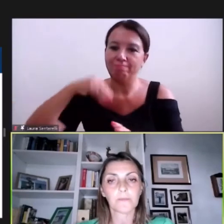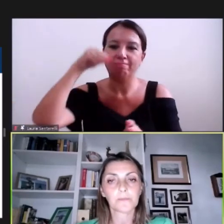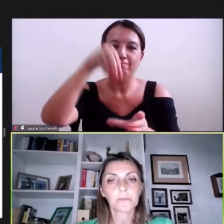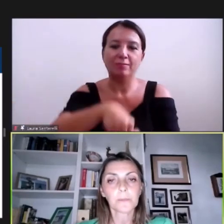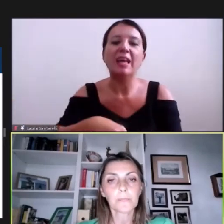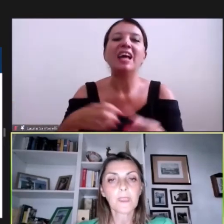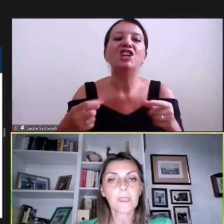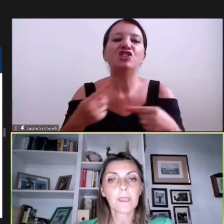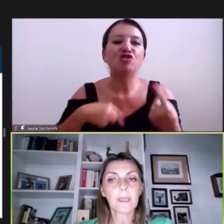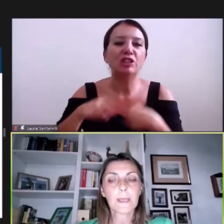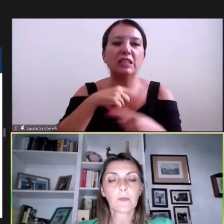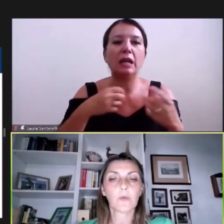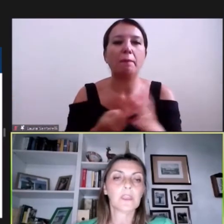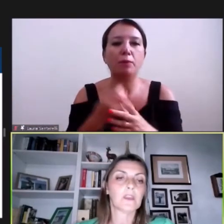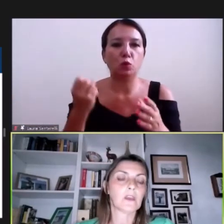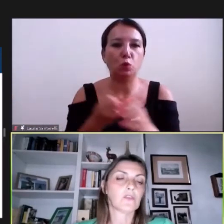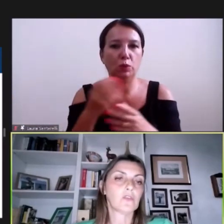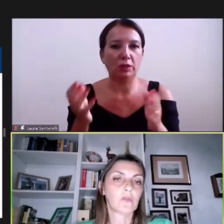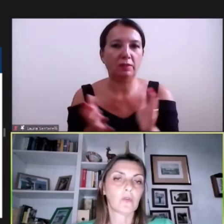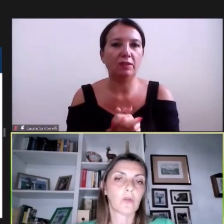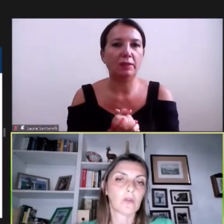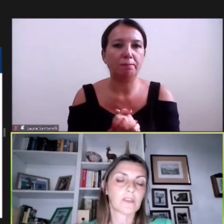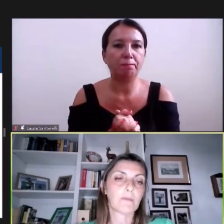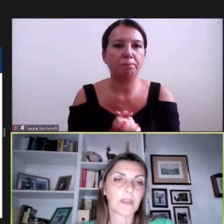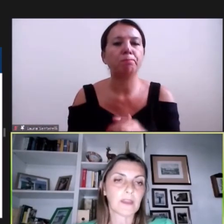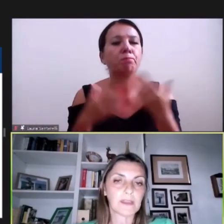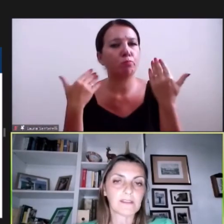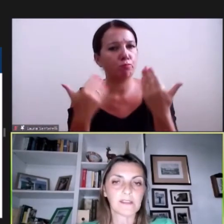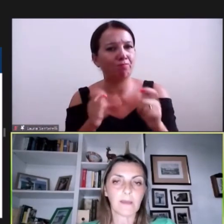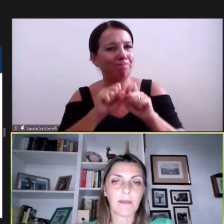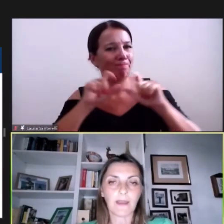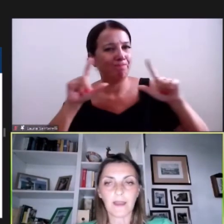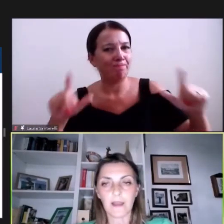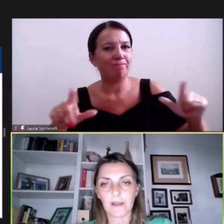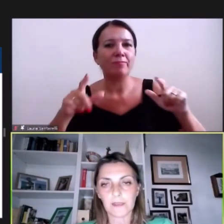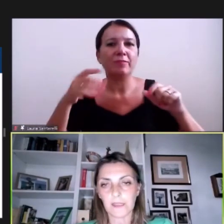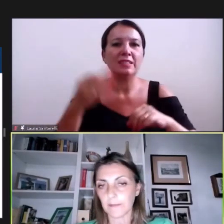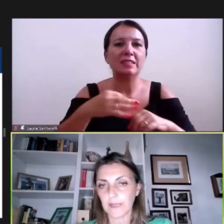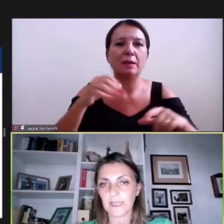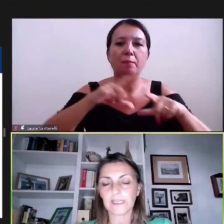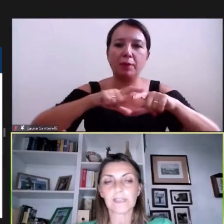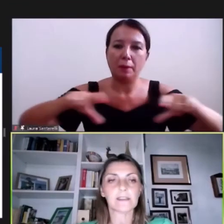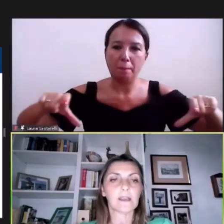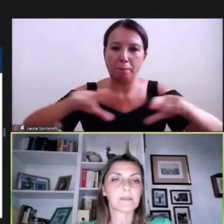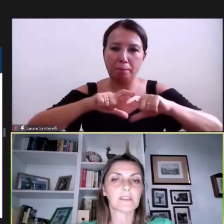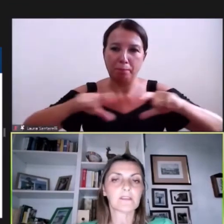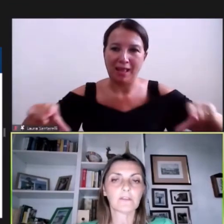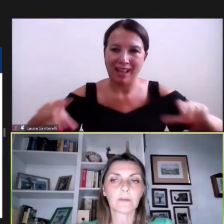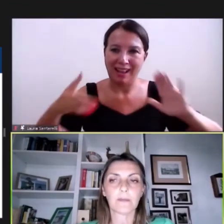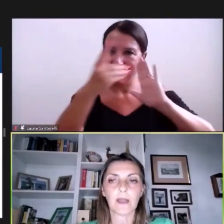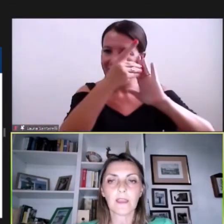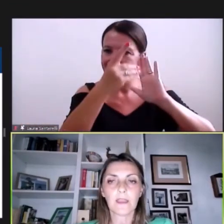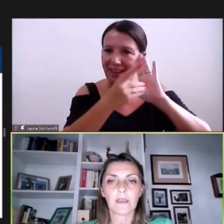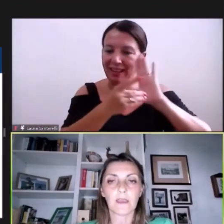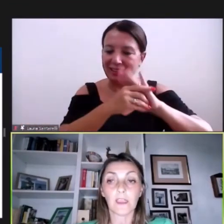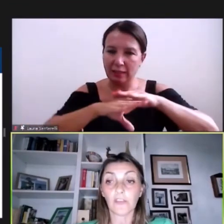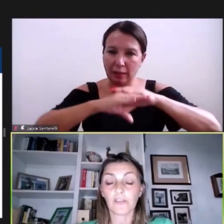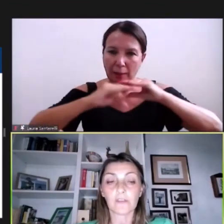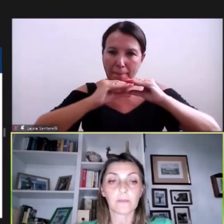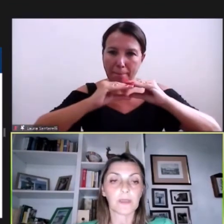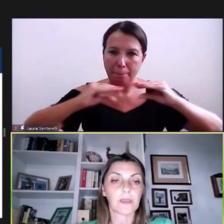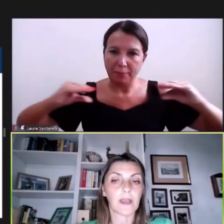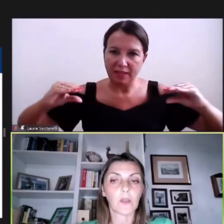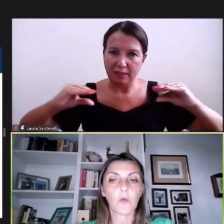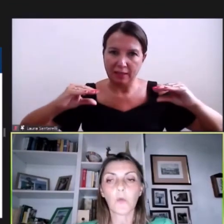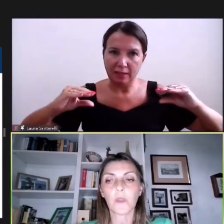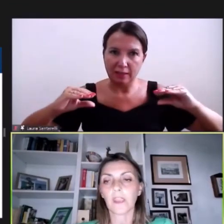produttivi. Qui ci sono sempre riprese dalla banca dati della piattaforma